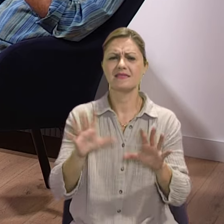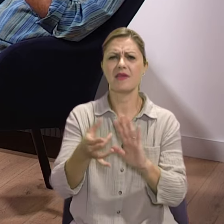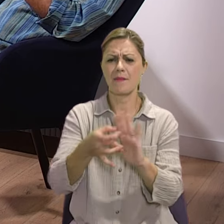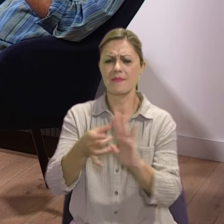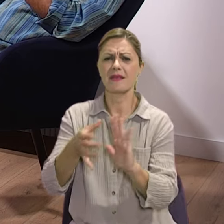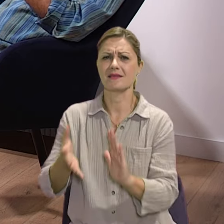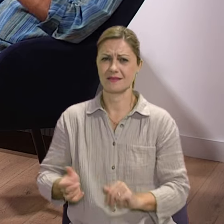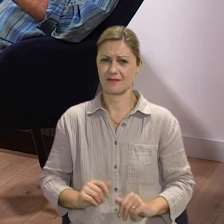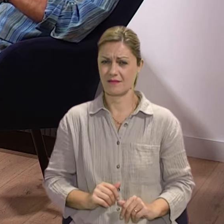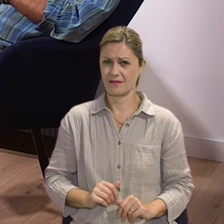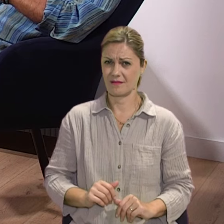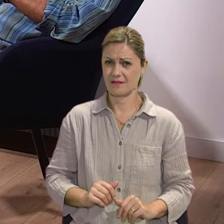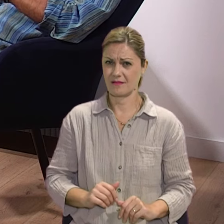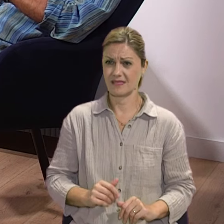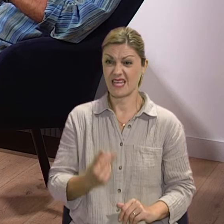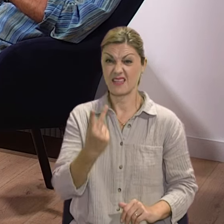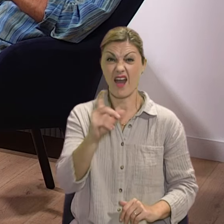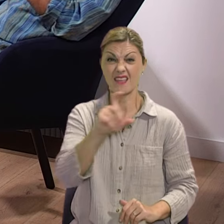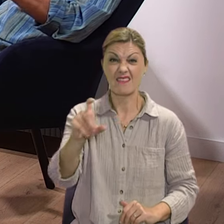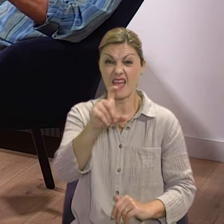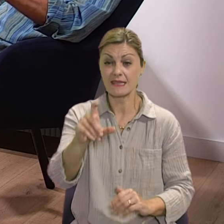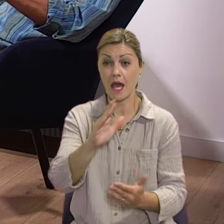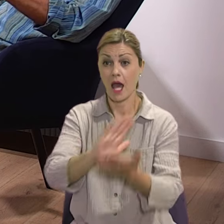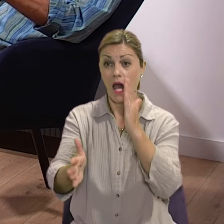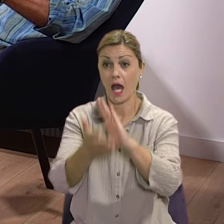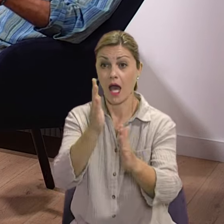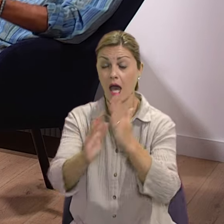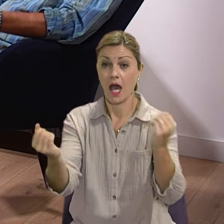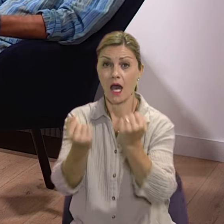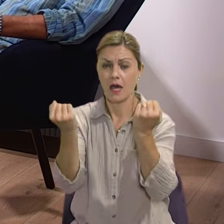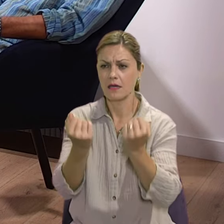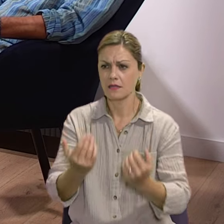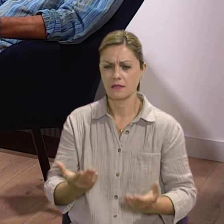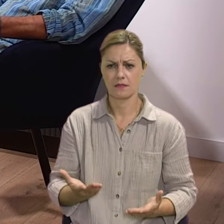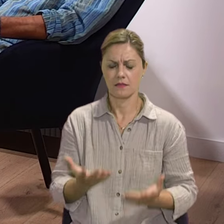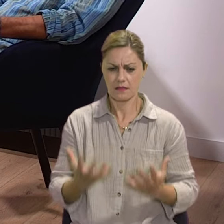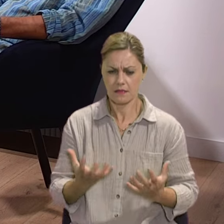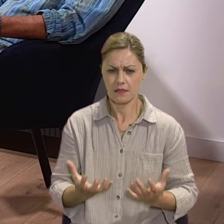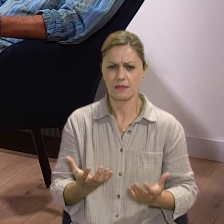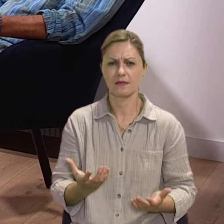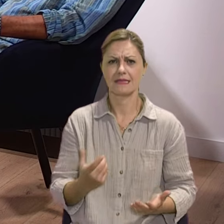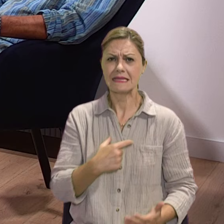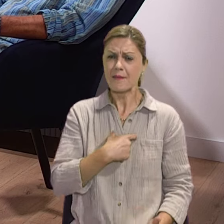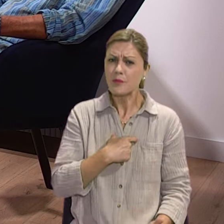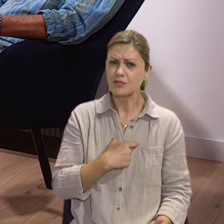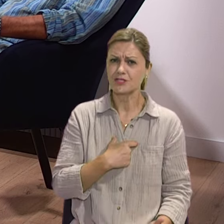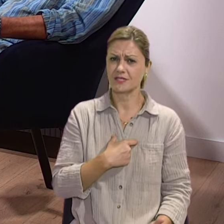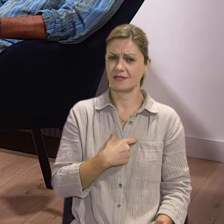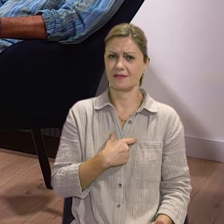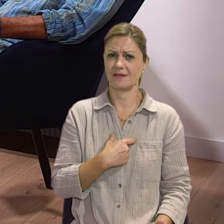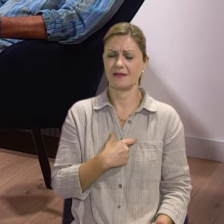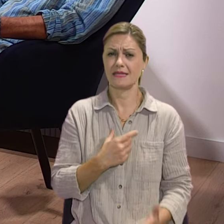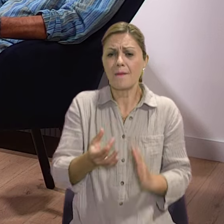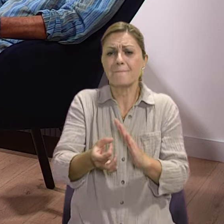skrpa operu u dva tjedna. A to se zaista događa. To se zaista događa. I to su te